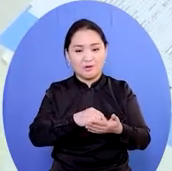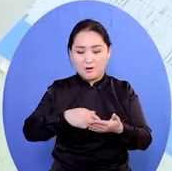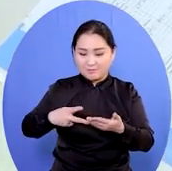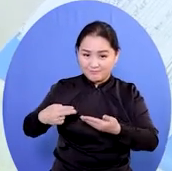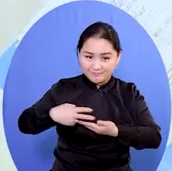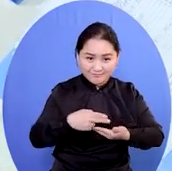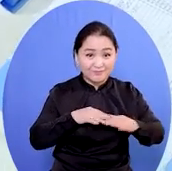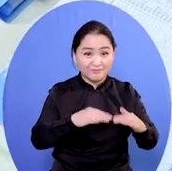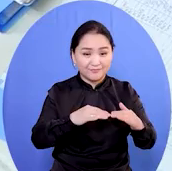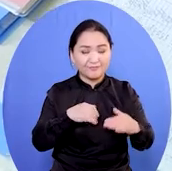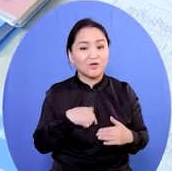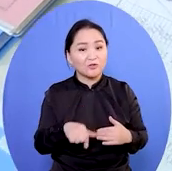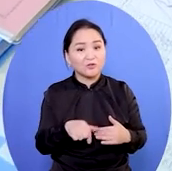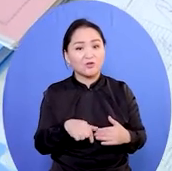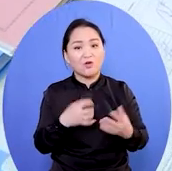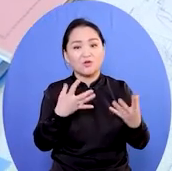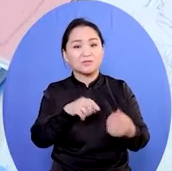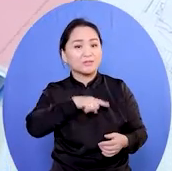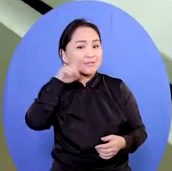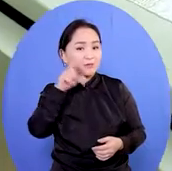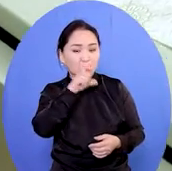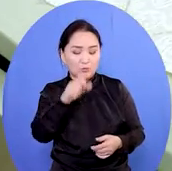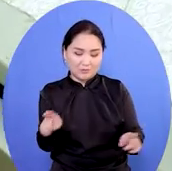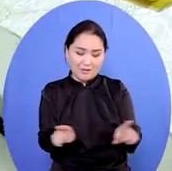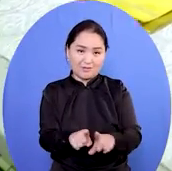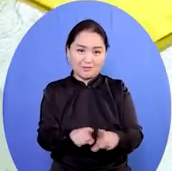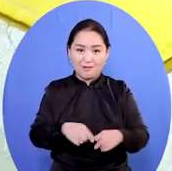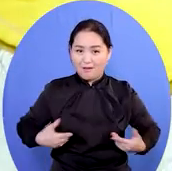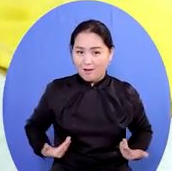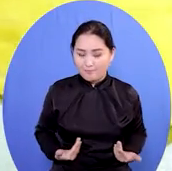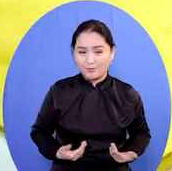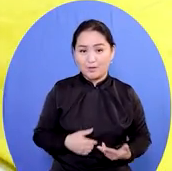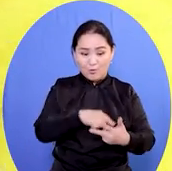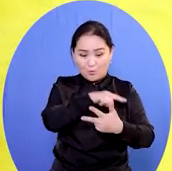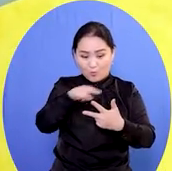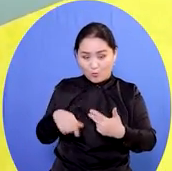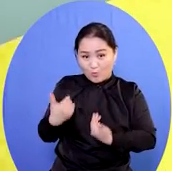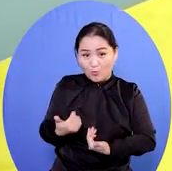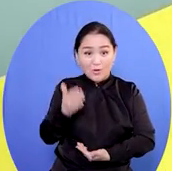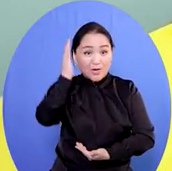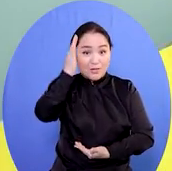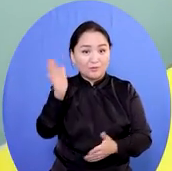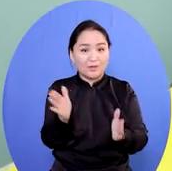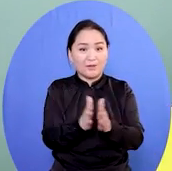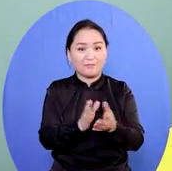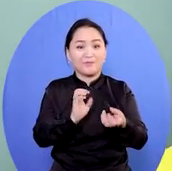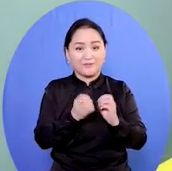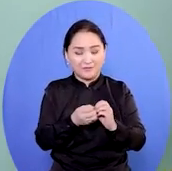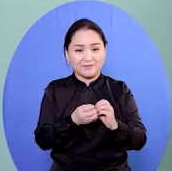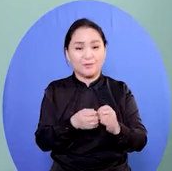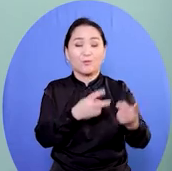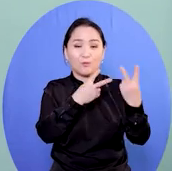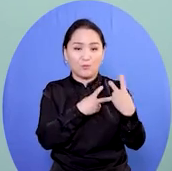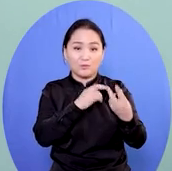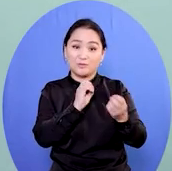урлаж хөдөлмөрч чамдах тэрээр. Өнөө цагийн олон залуу бүсгүүчүүдтэй ижил, амьдралаа, гурван хүүхдийн ирээдүйдээ хамт нуруу дээрээ үүрэх